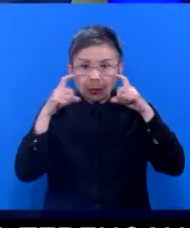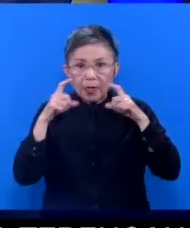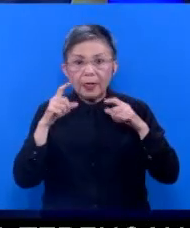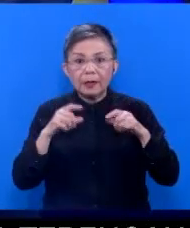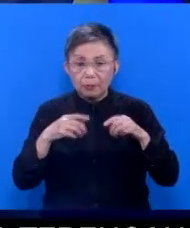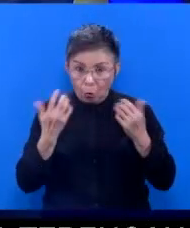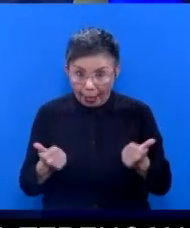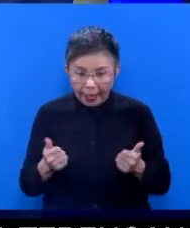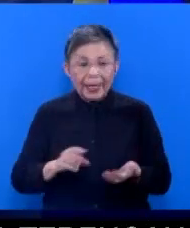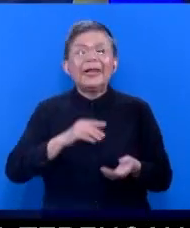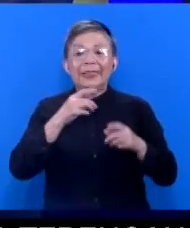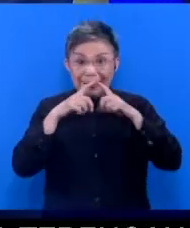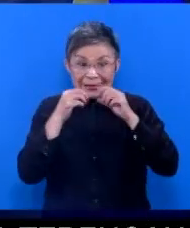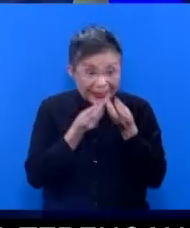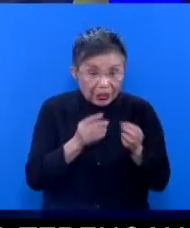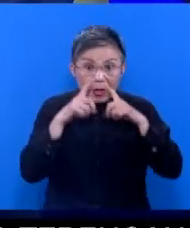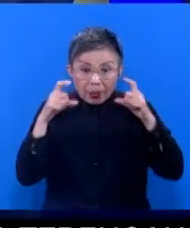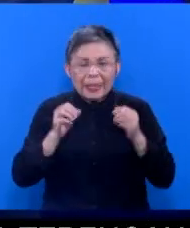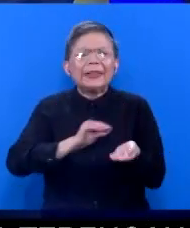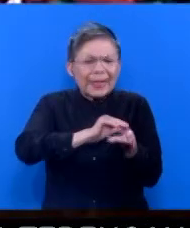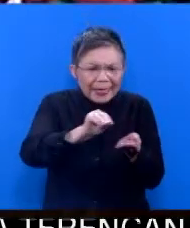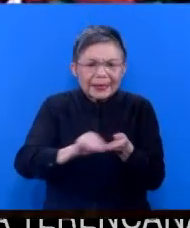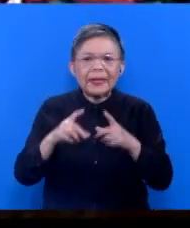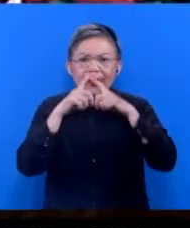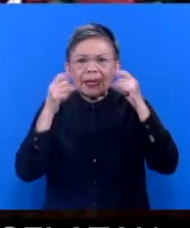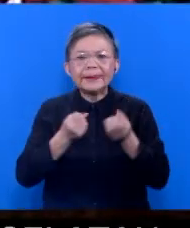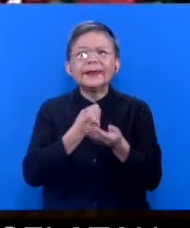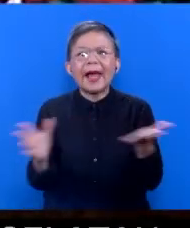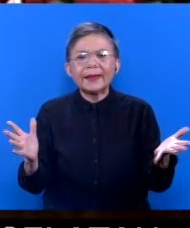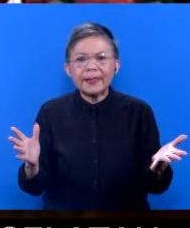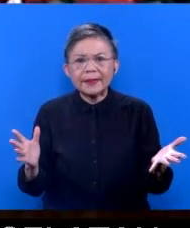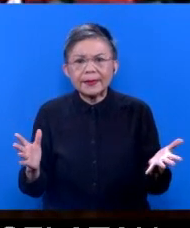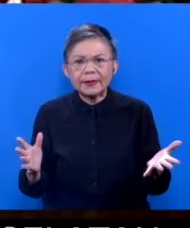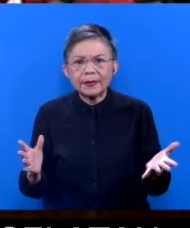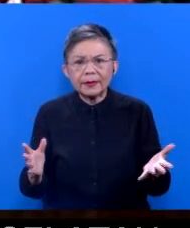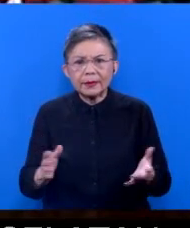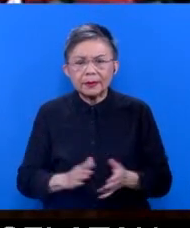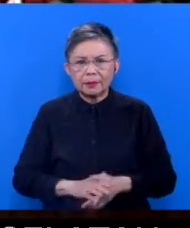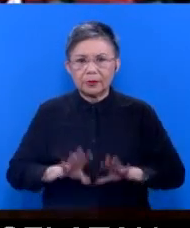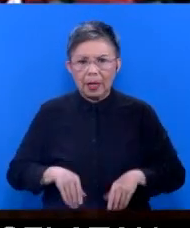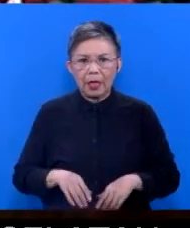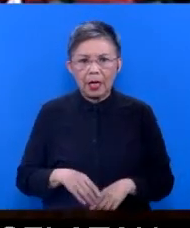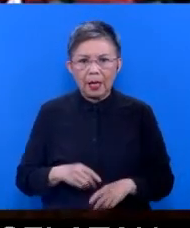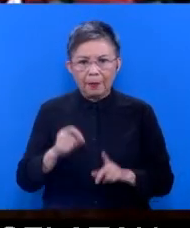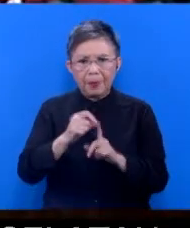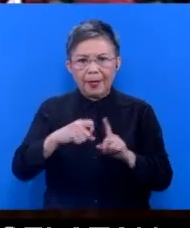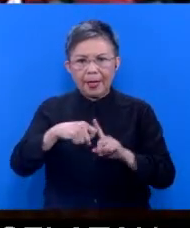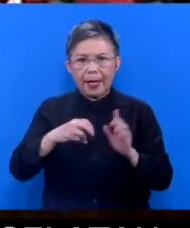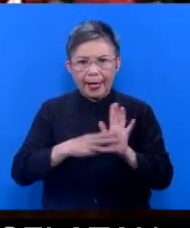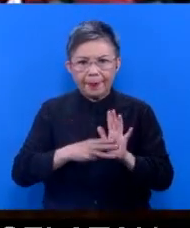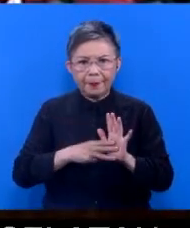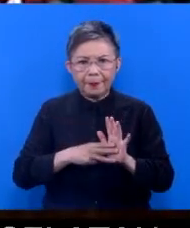tapi juga membagikan masker gratis jika dirasa perlu Hai ini ppkm